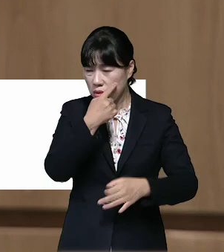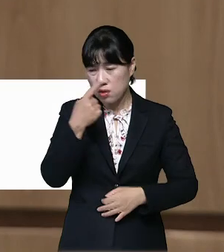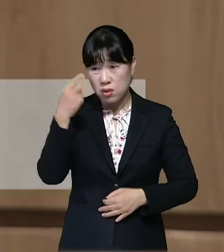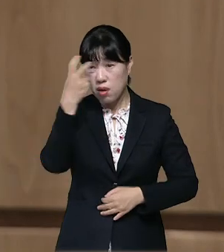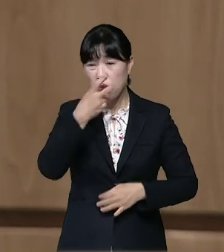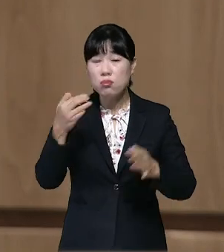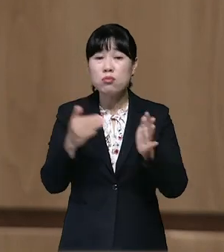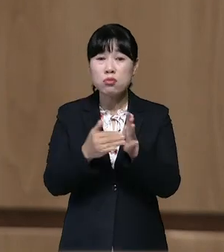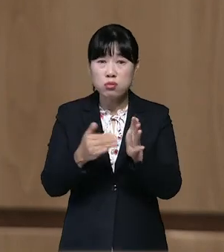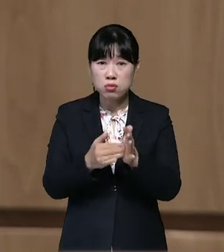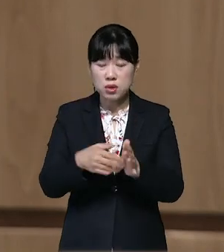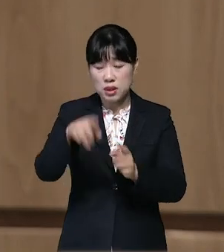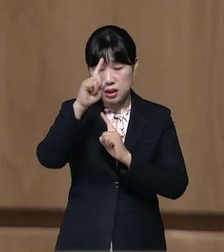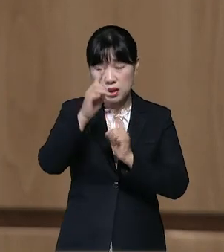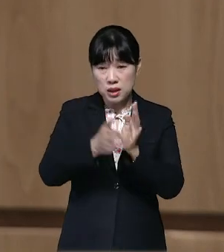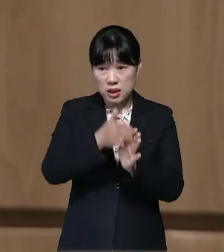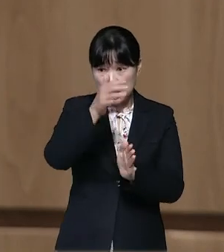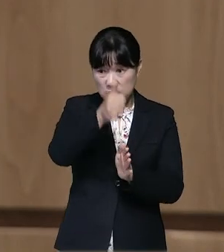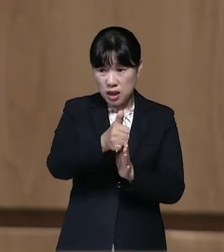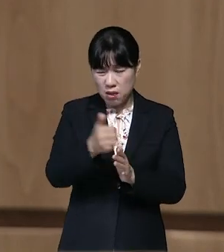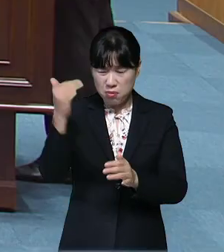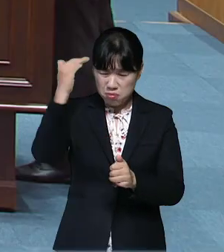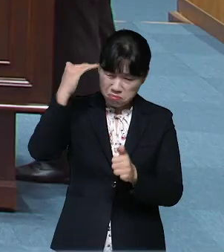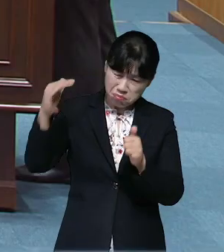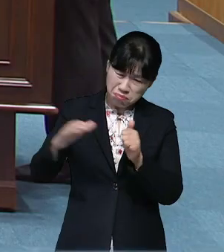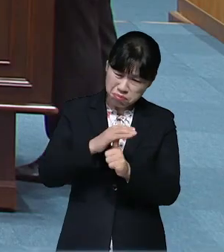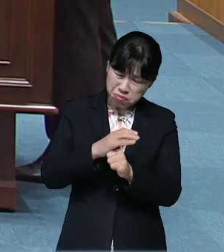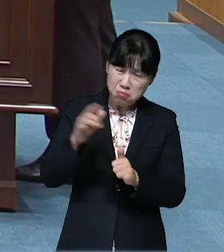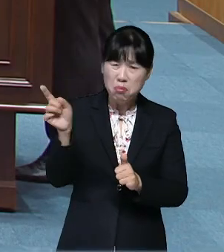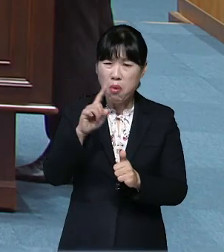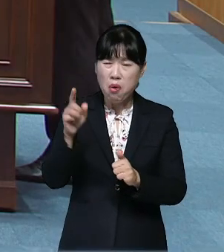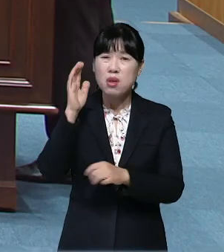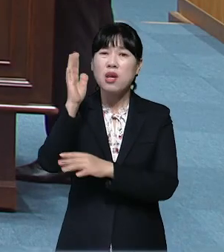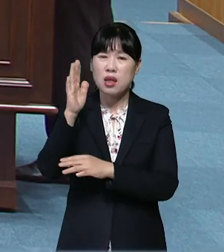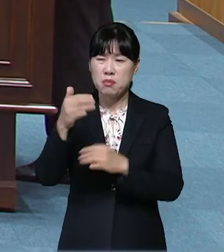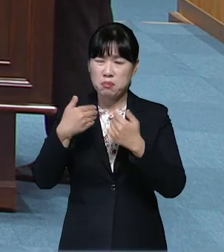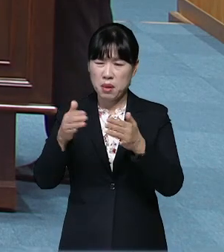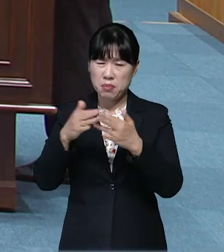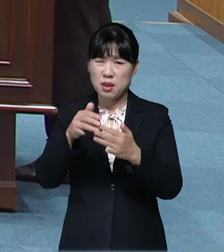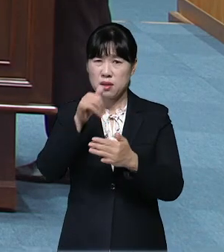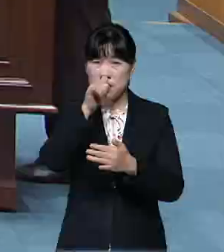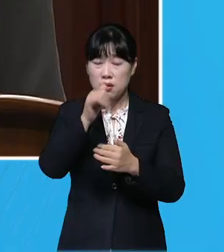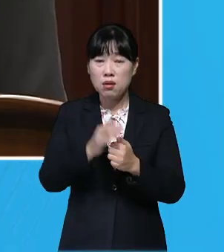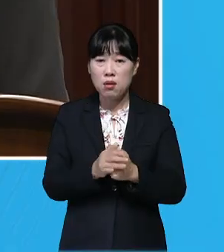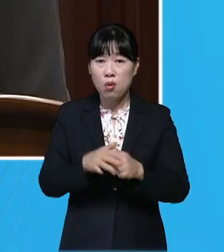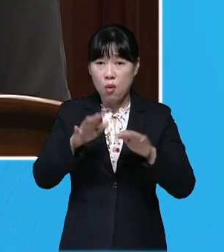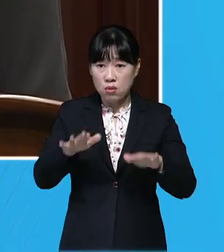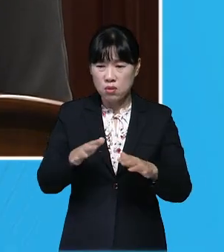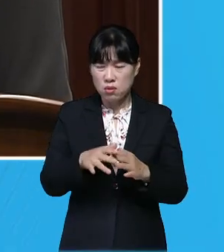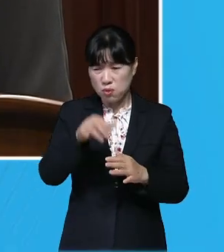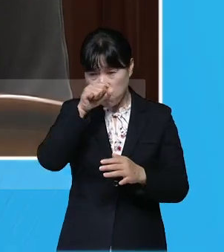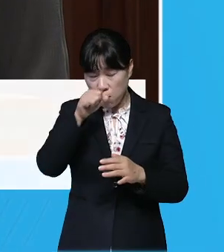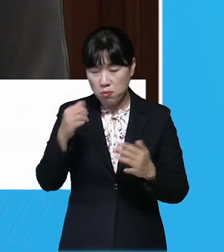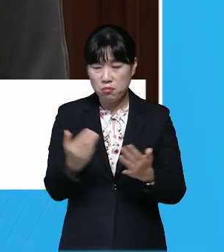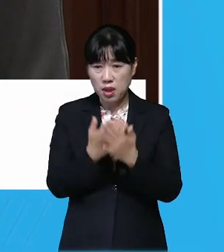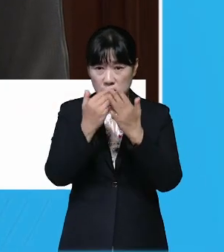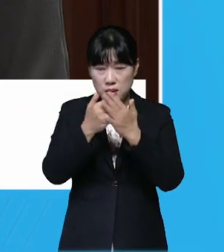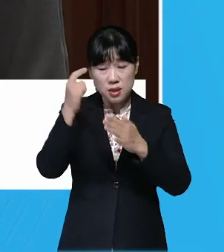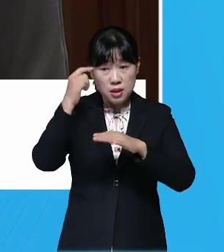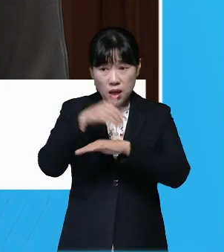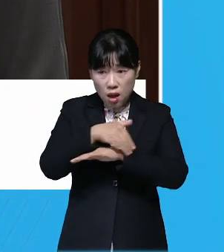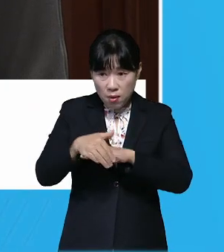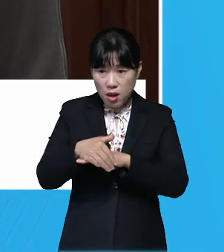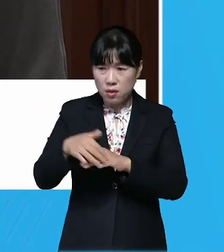겁니다. 이 시장은 과도한 발목잡기라며 목소리가 높아지기도 했습니다. 좀 건설적이고